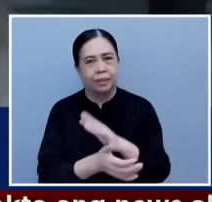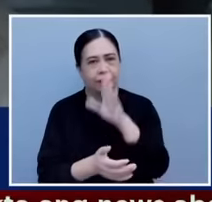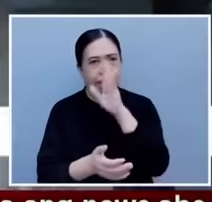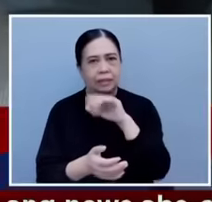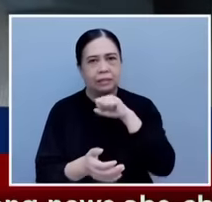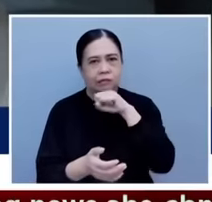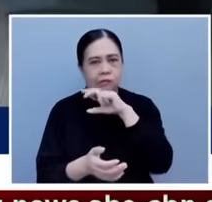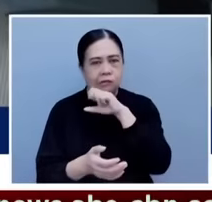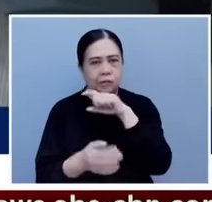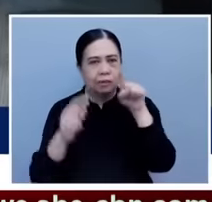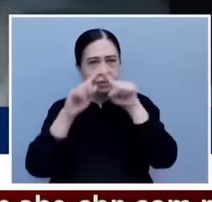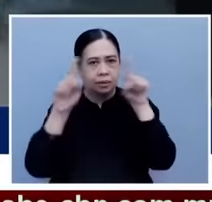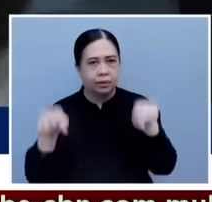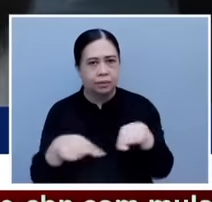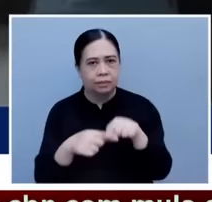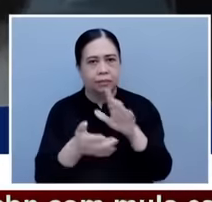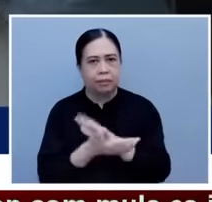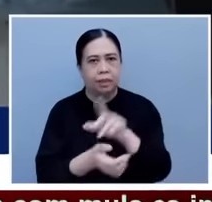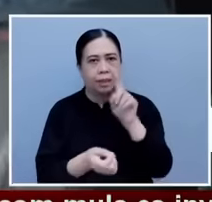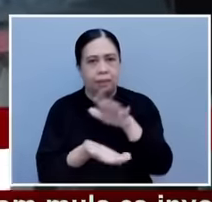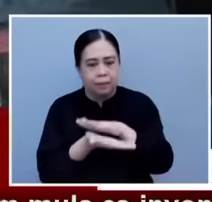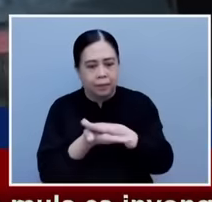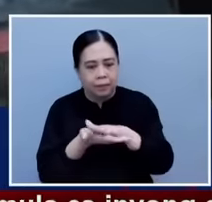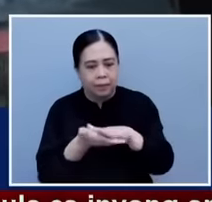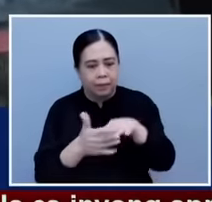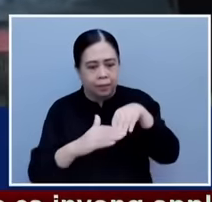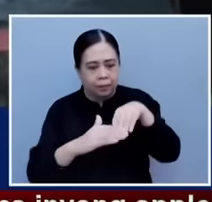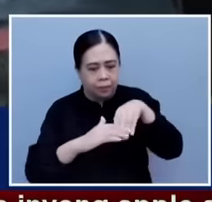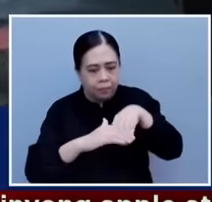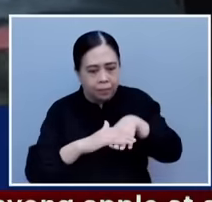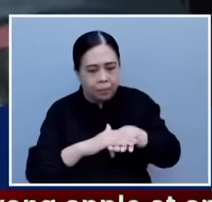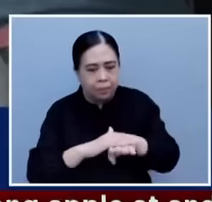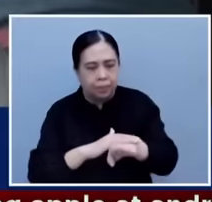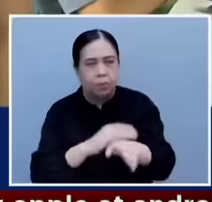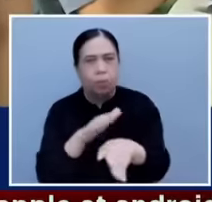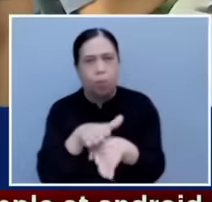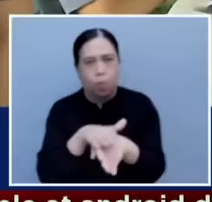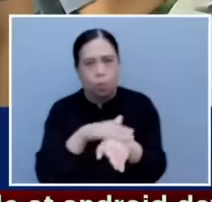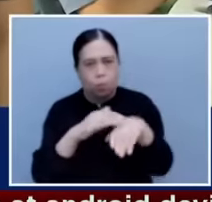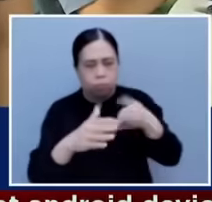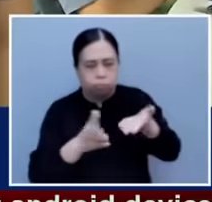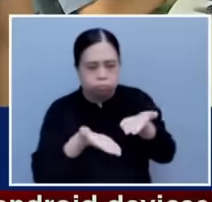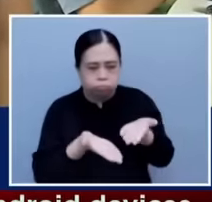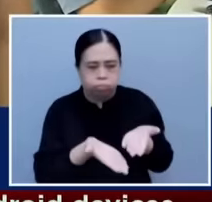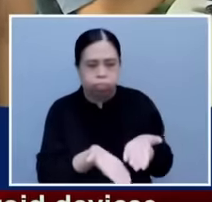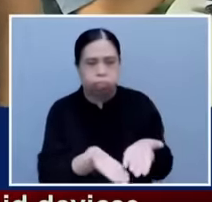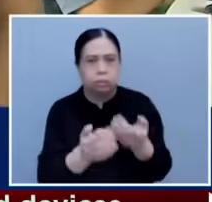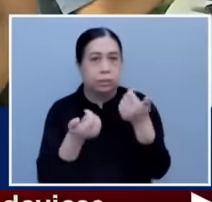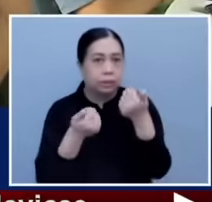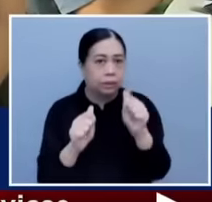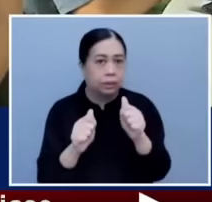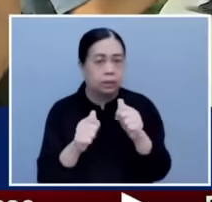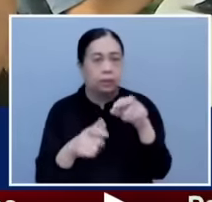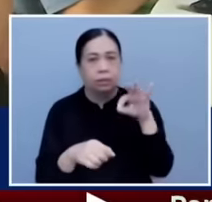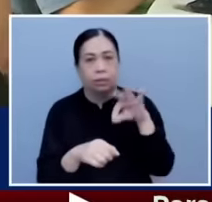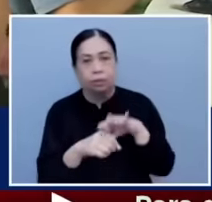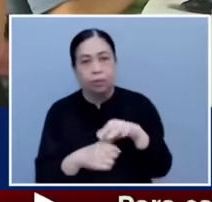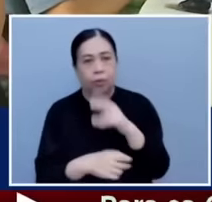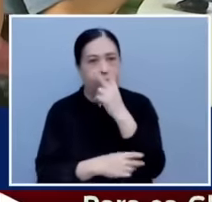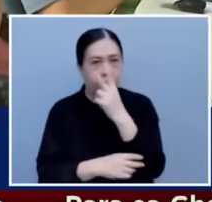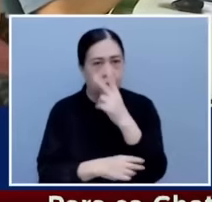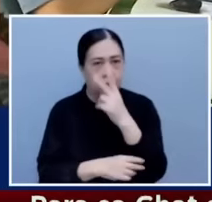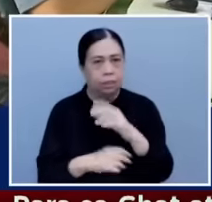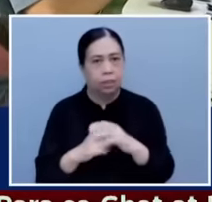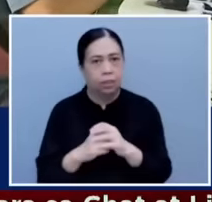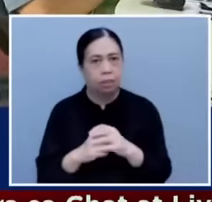So kailangan maayos po yung pagpasok tapos dahan-dahan po siyang ipakain. So susubukan natin bumoto at tingnan natin kung